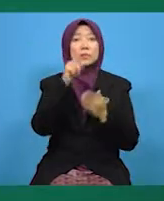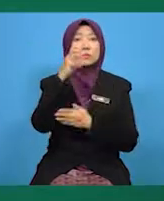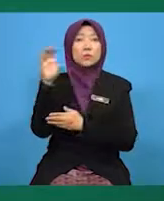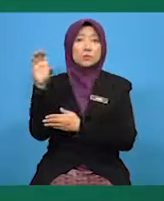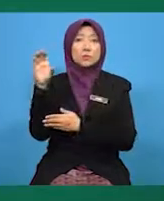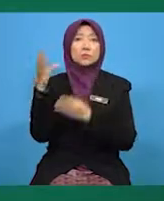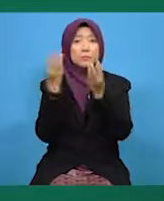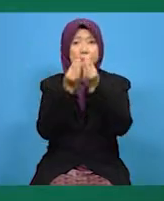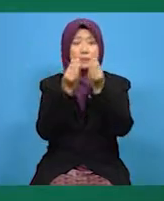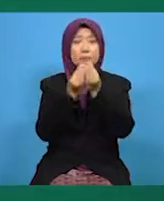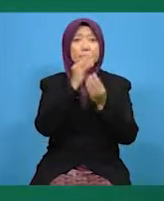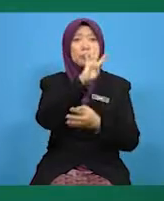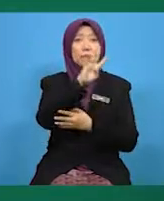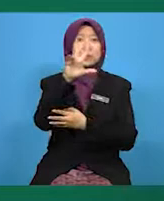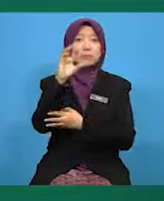jumlahnya ialah